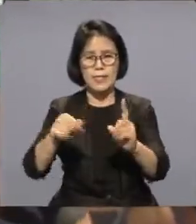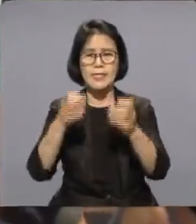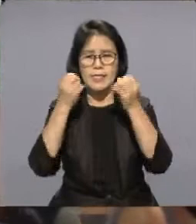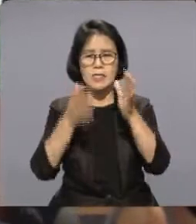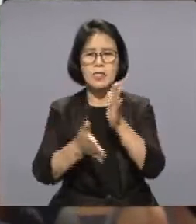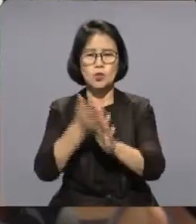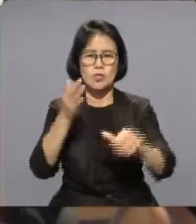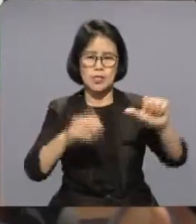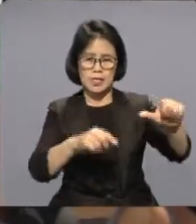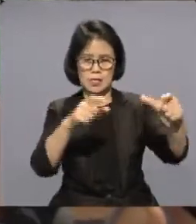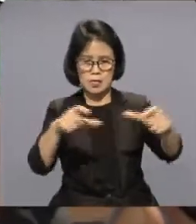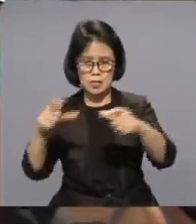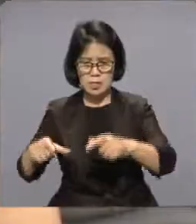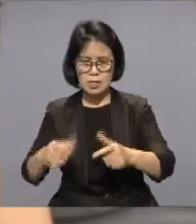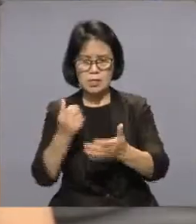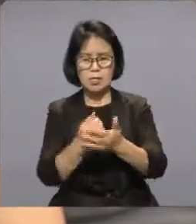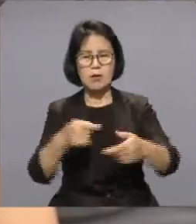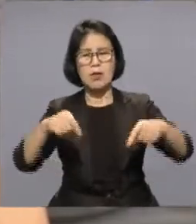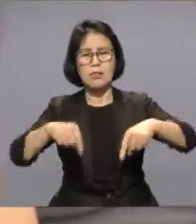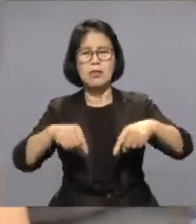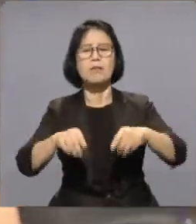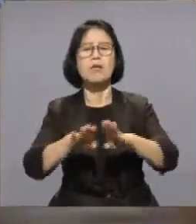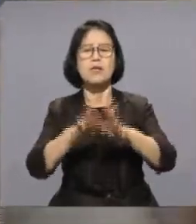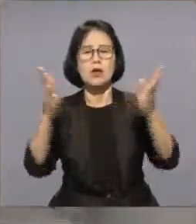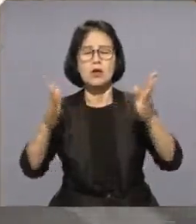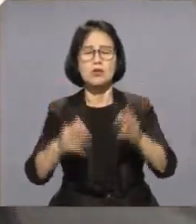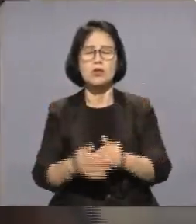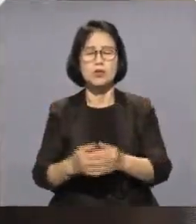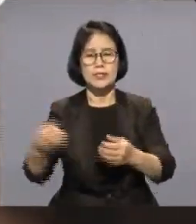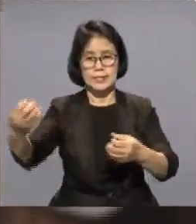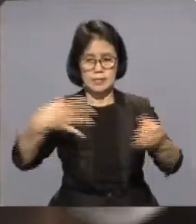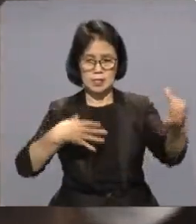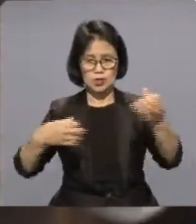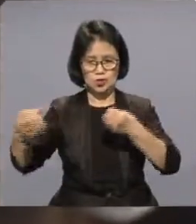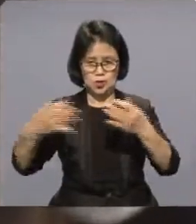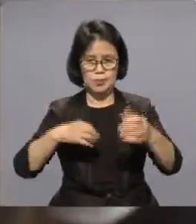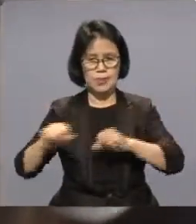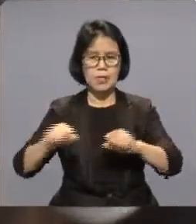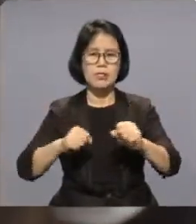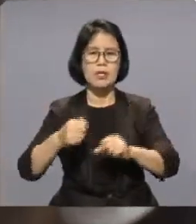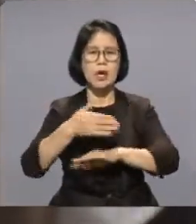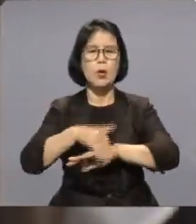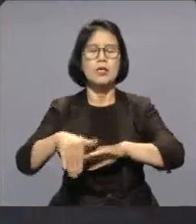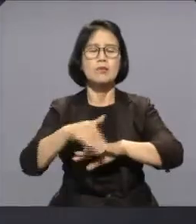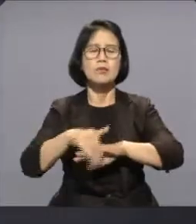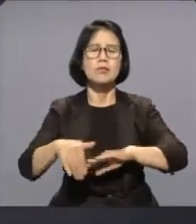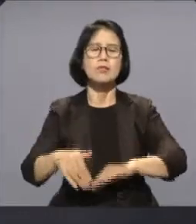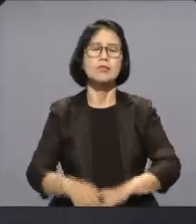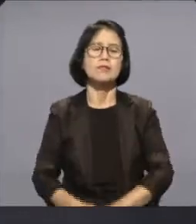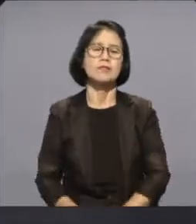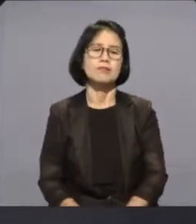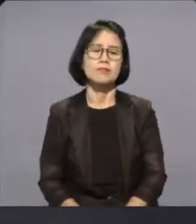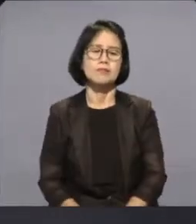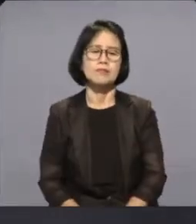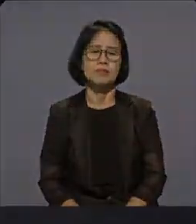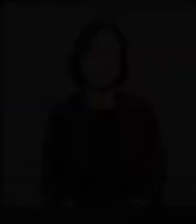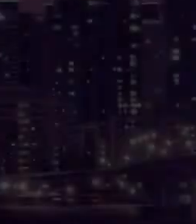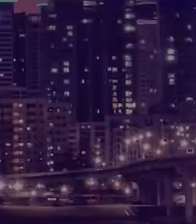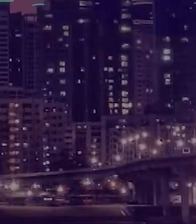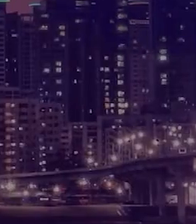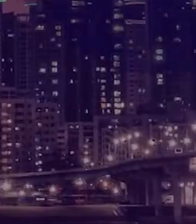신도시 5개 지자체장들과 간담회를 열고 의견 수렴에 나설 예정입니다. OBS 뉴스 김대영입니다.